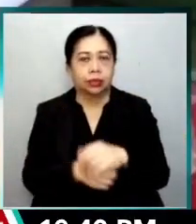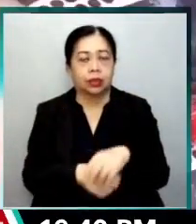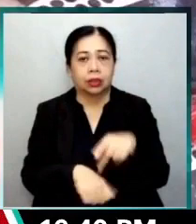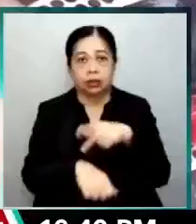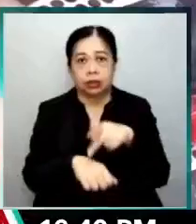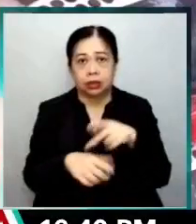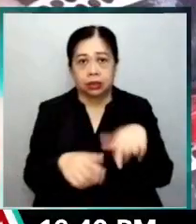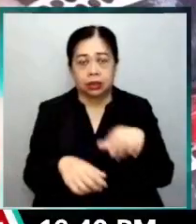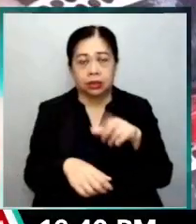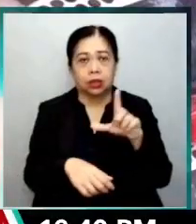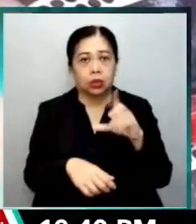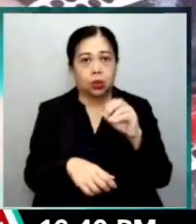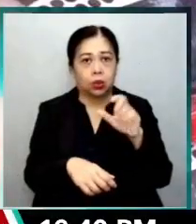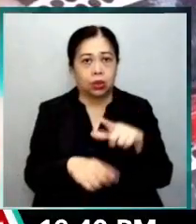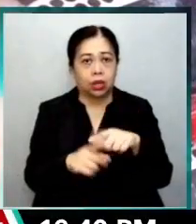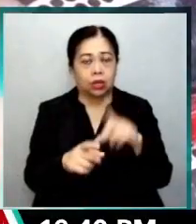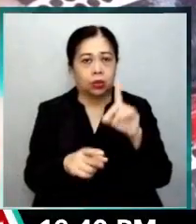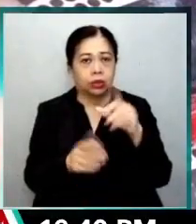sa